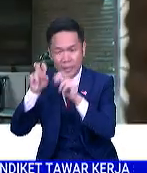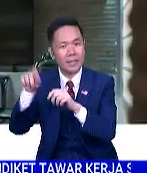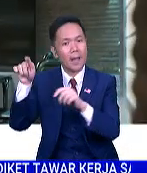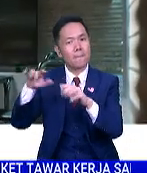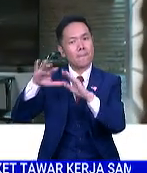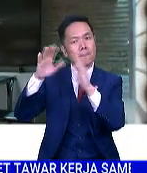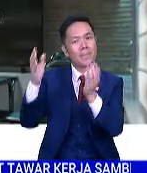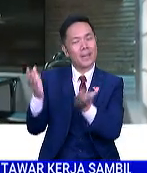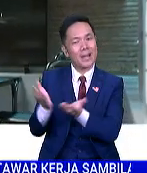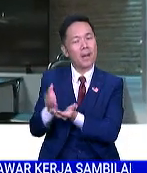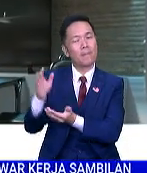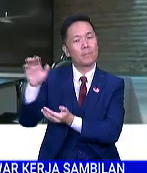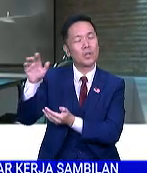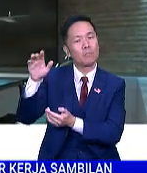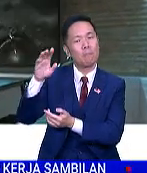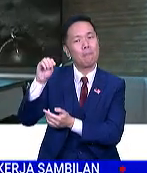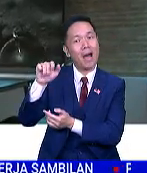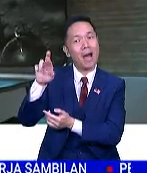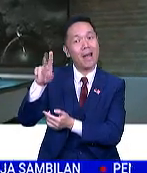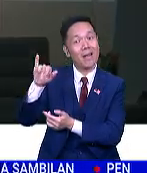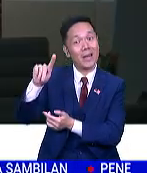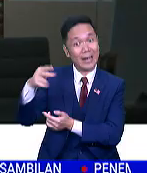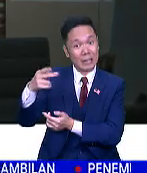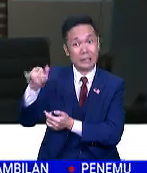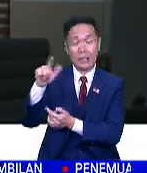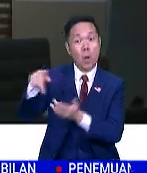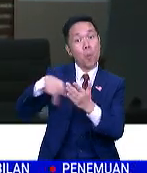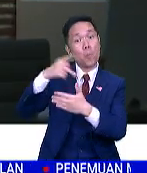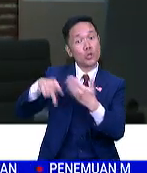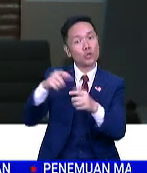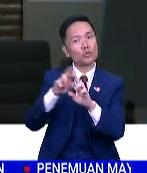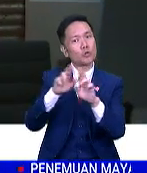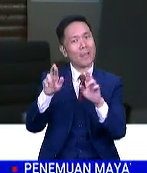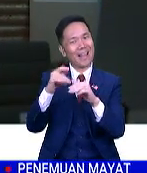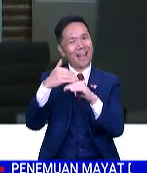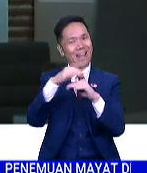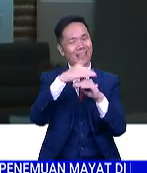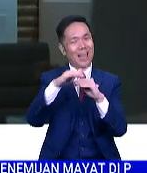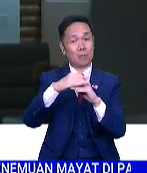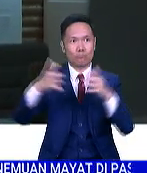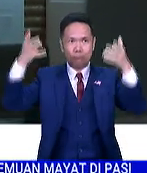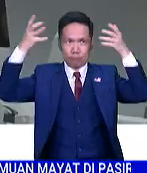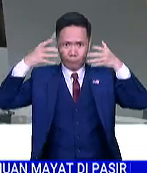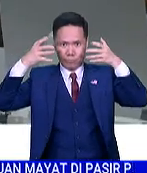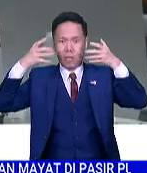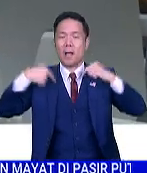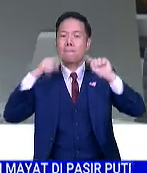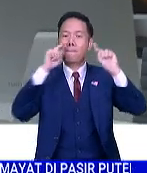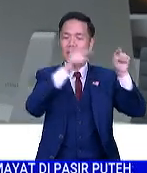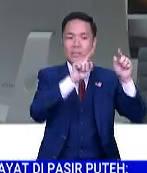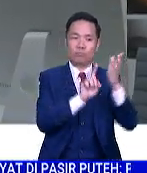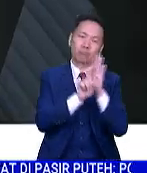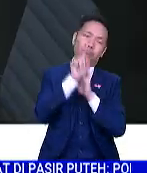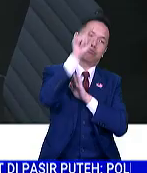planet merah berkenaan. Hasil projek akan digunapakai sebagai persiapan menghantar angkasawan sebenar ke Marikh.